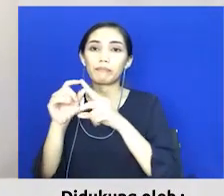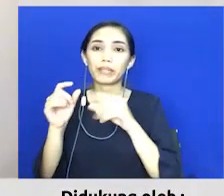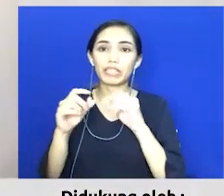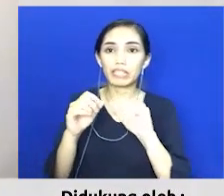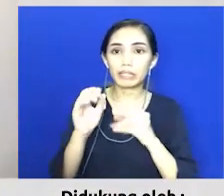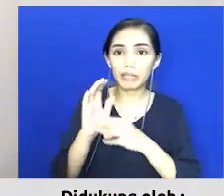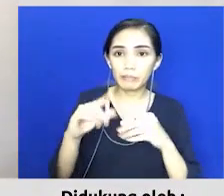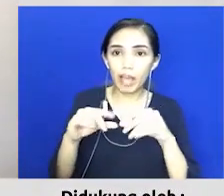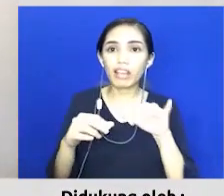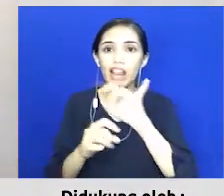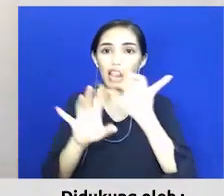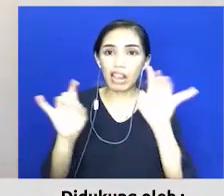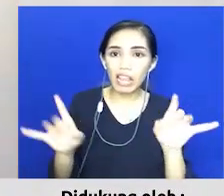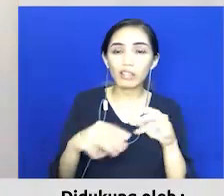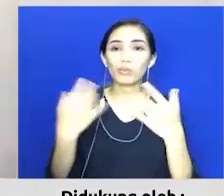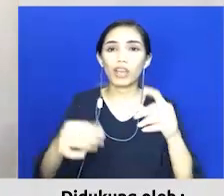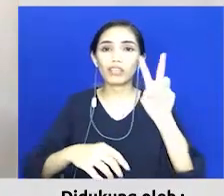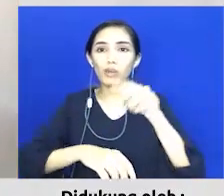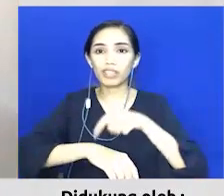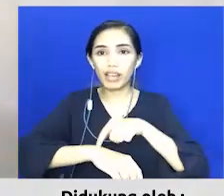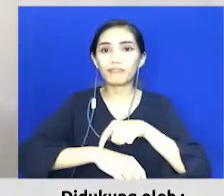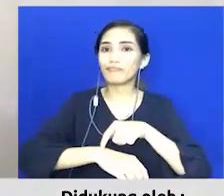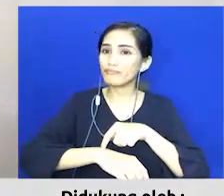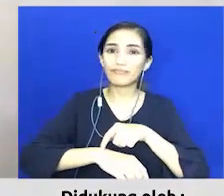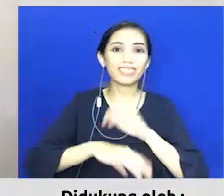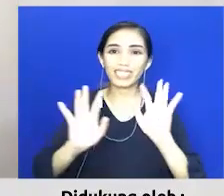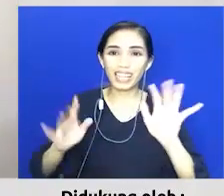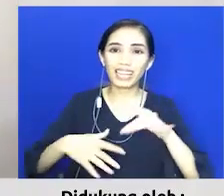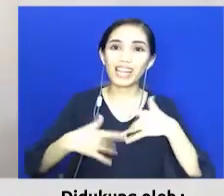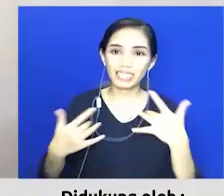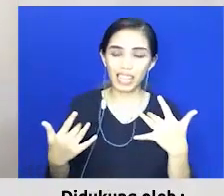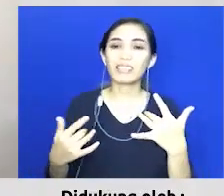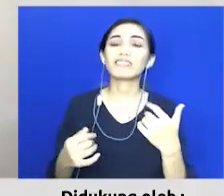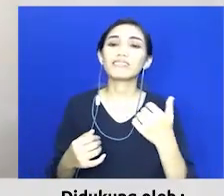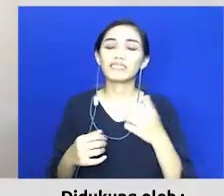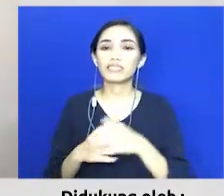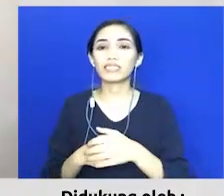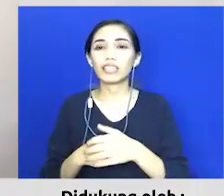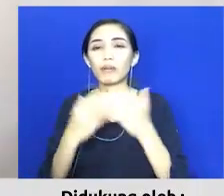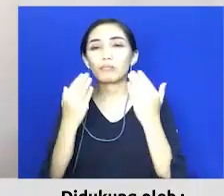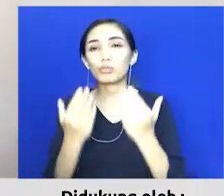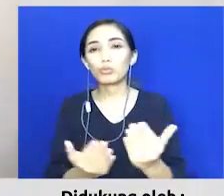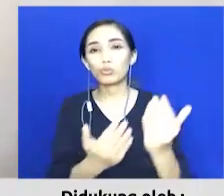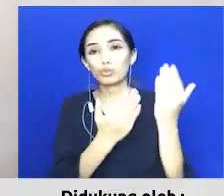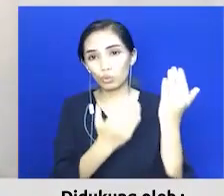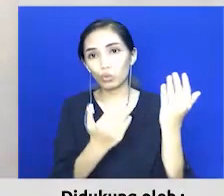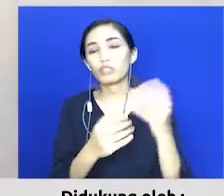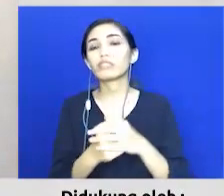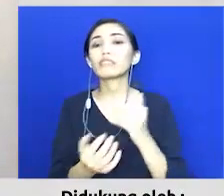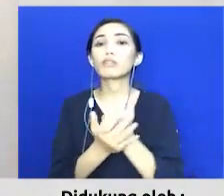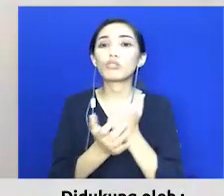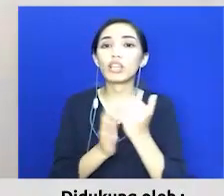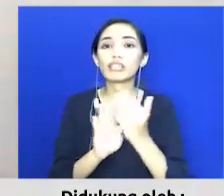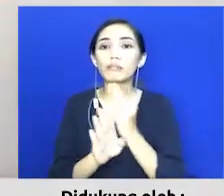terima kasih. Salman Aristo, terima kasih. Kita udah 2 jam tidak terasa.